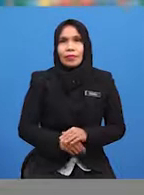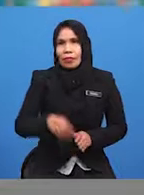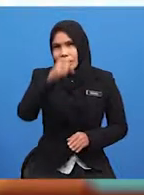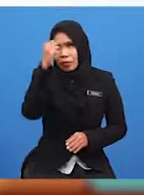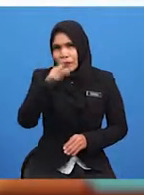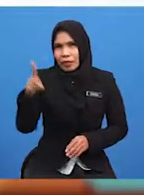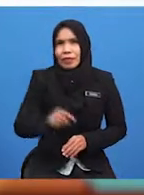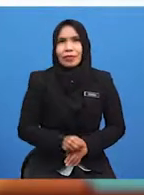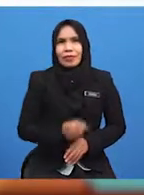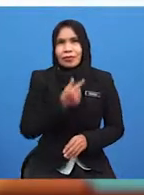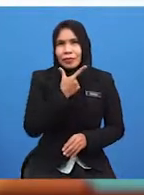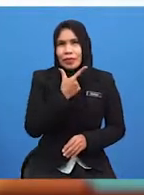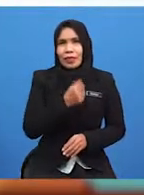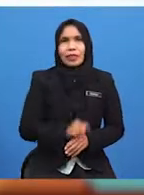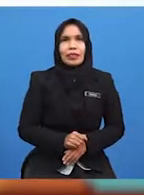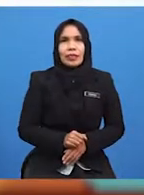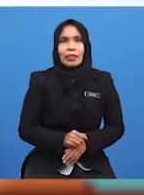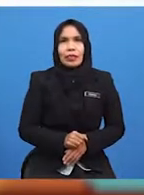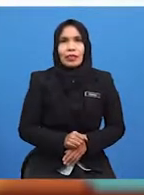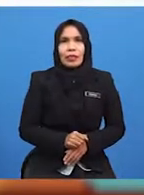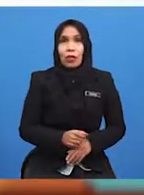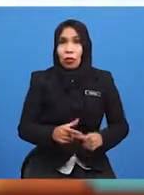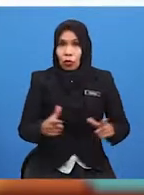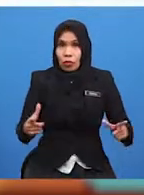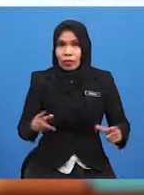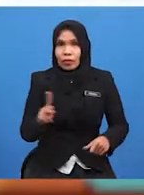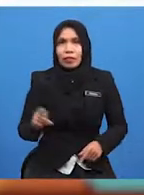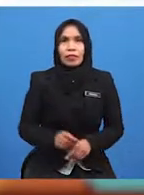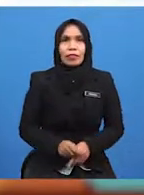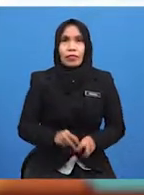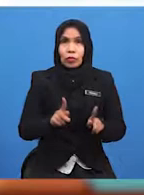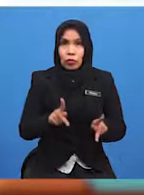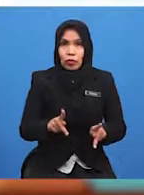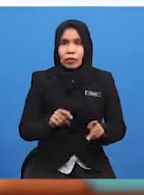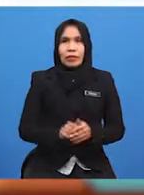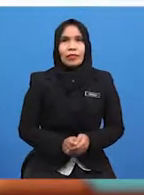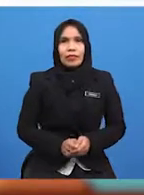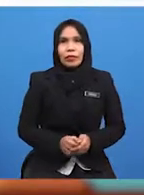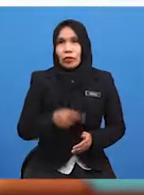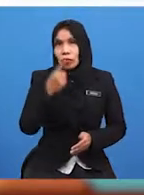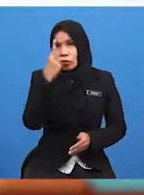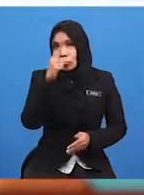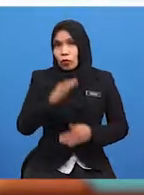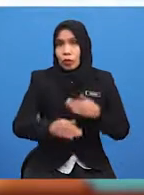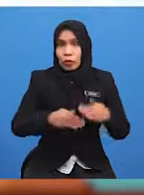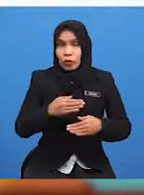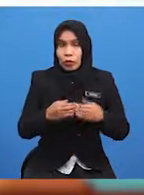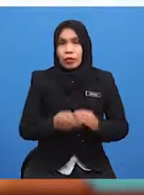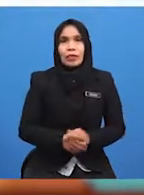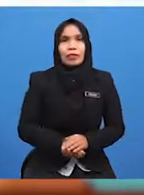puasa British Hai ikan hasil ekonomi negeri-negeri Melayu untuk memajukan perdagangan